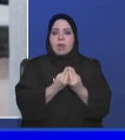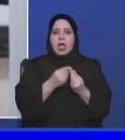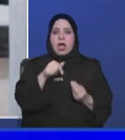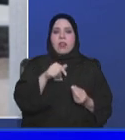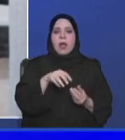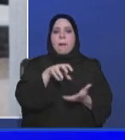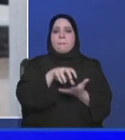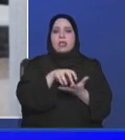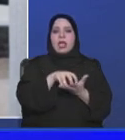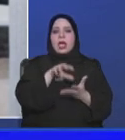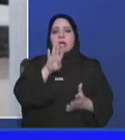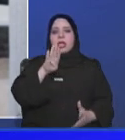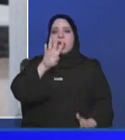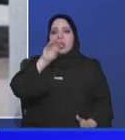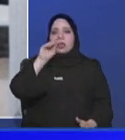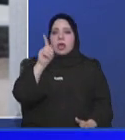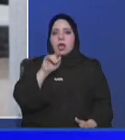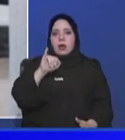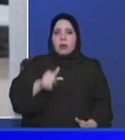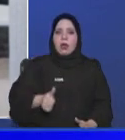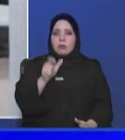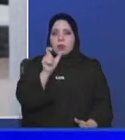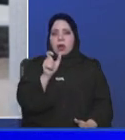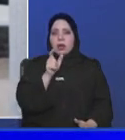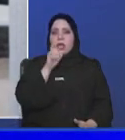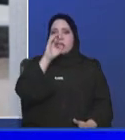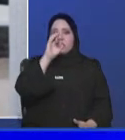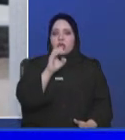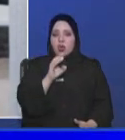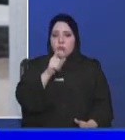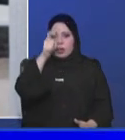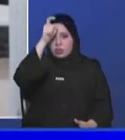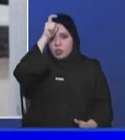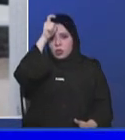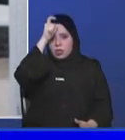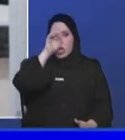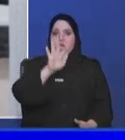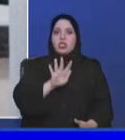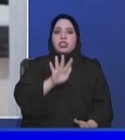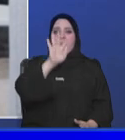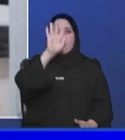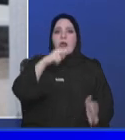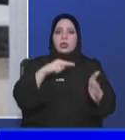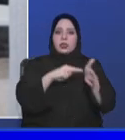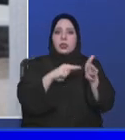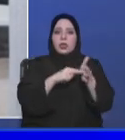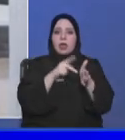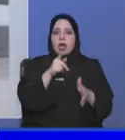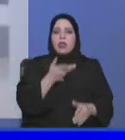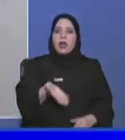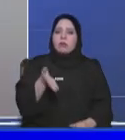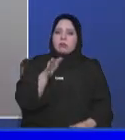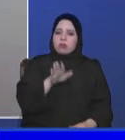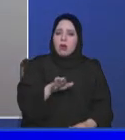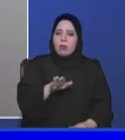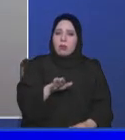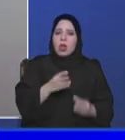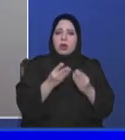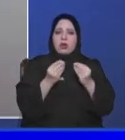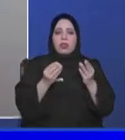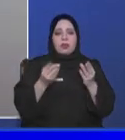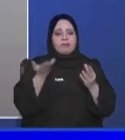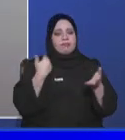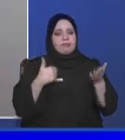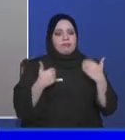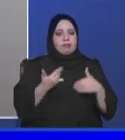مرعش وعدد من الولايات جنوبي تركيا والمناطق الشماليه من سوريا واسفر عن وفاه واصابات مئات